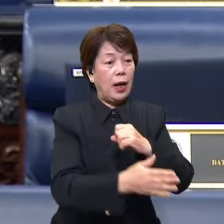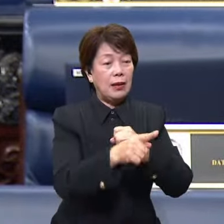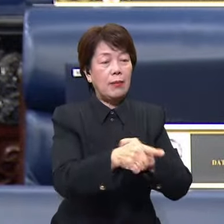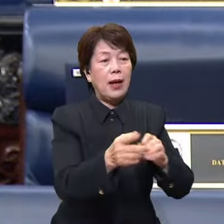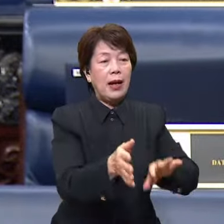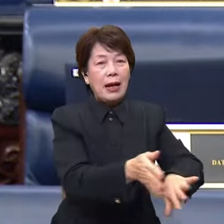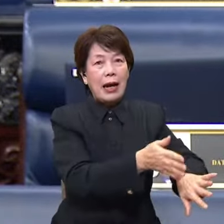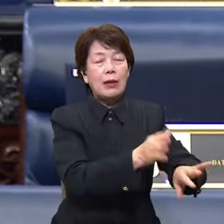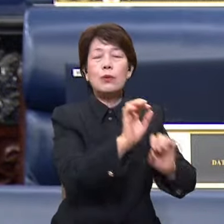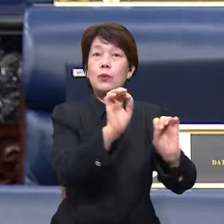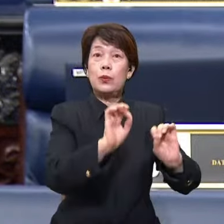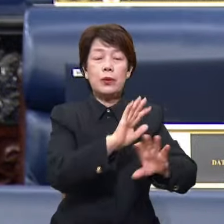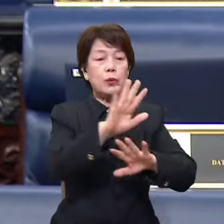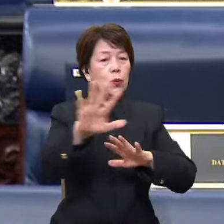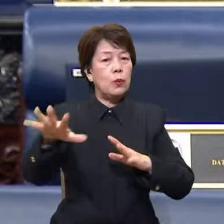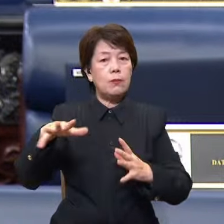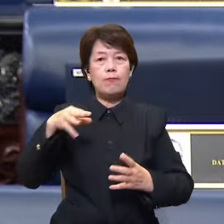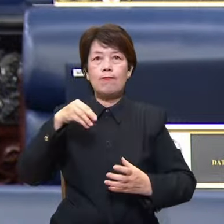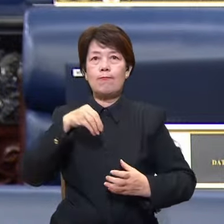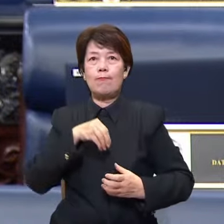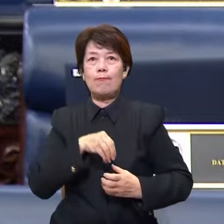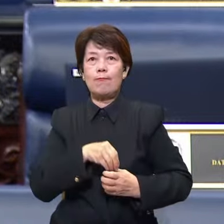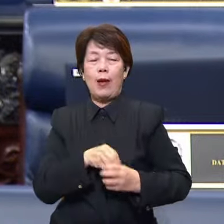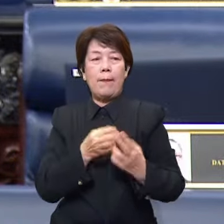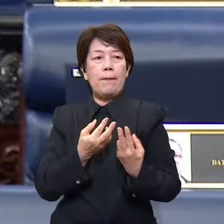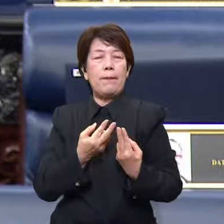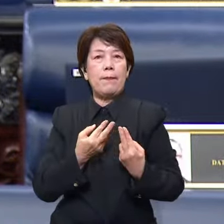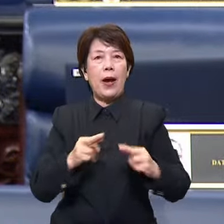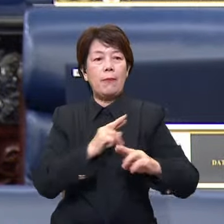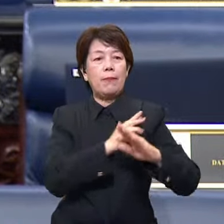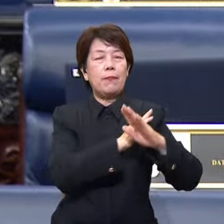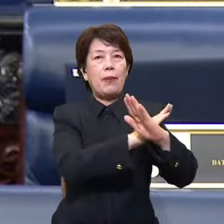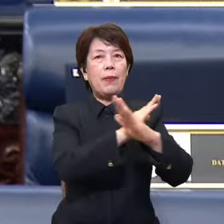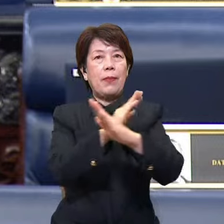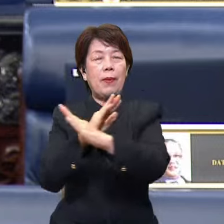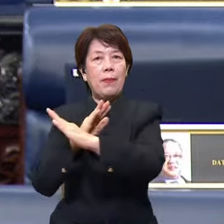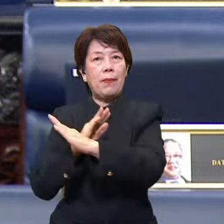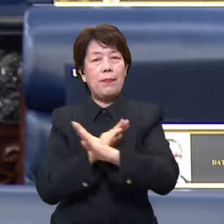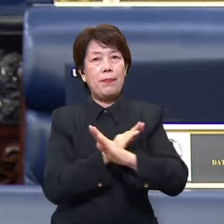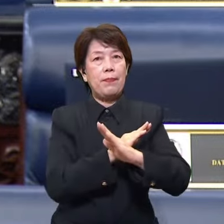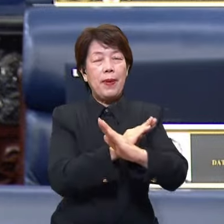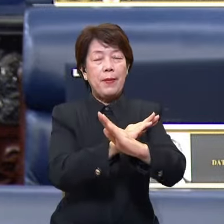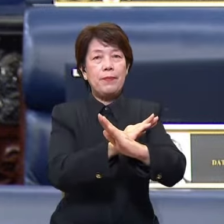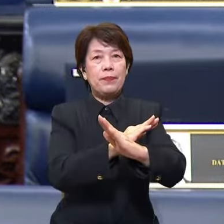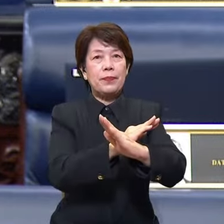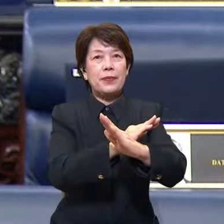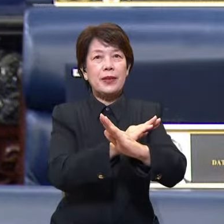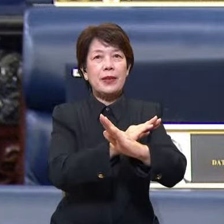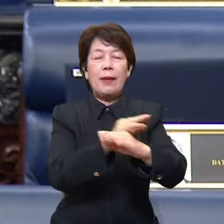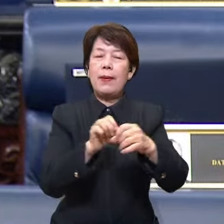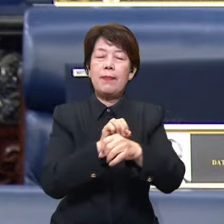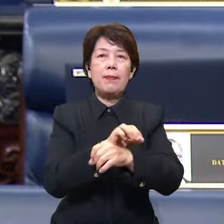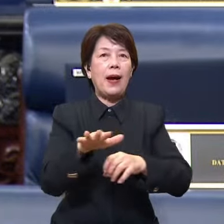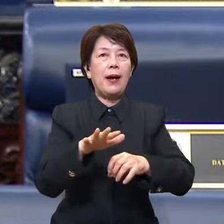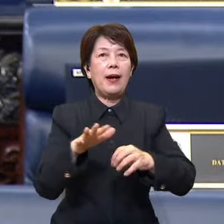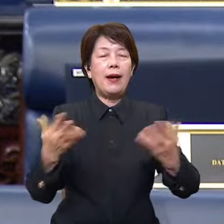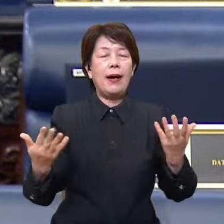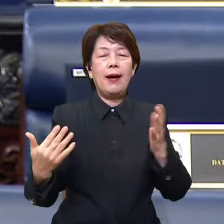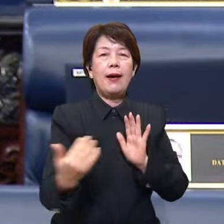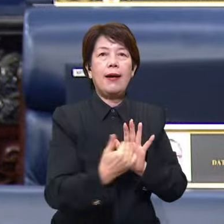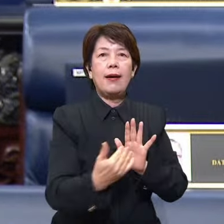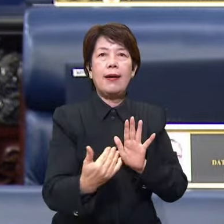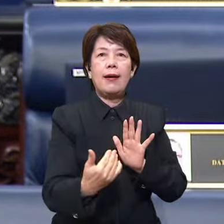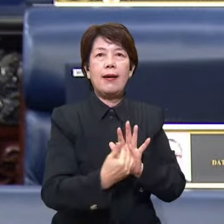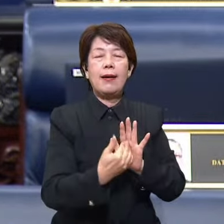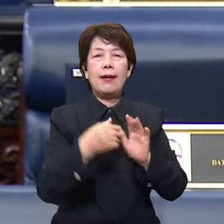kesihatan termasuklah pandemik dan sebagainya, jangan ada yang tertinggal dan tercicir ataupun terkena bahaya bencananya